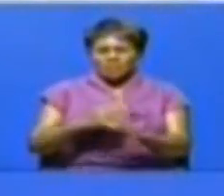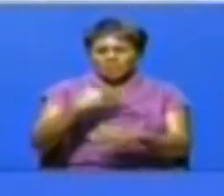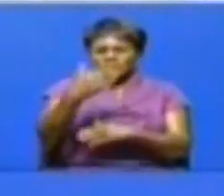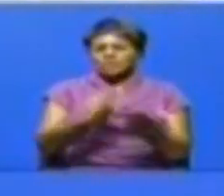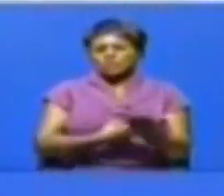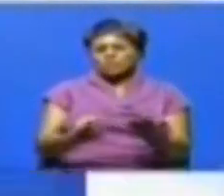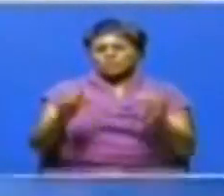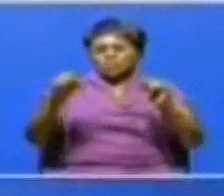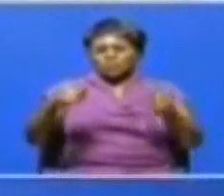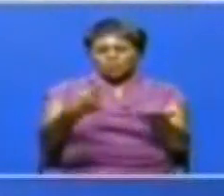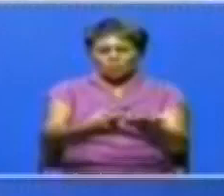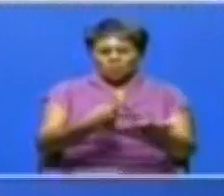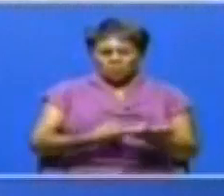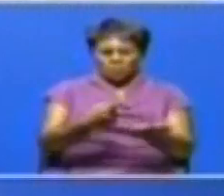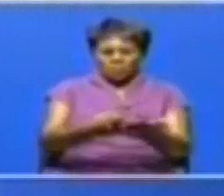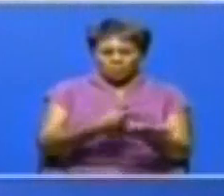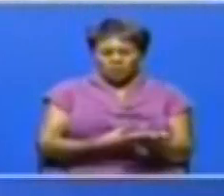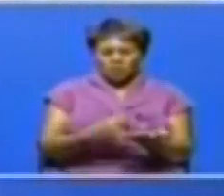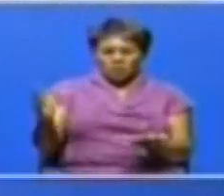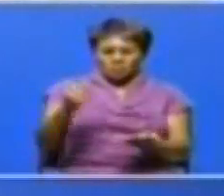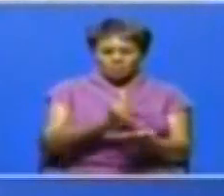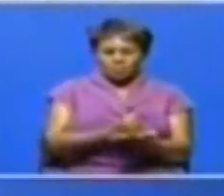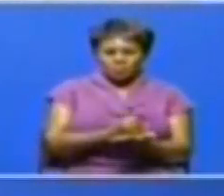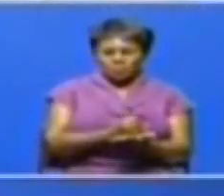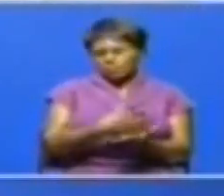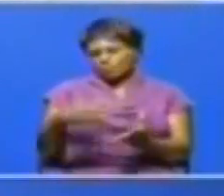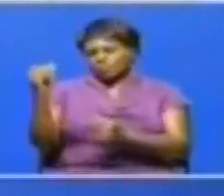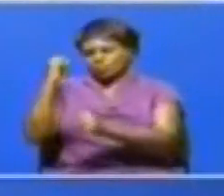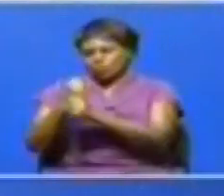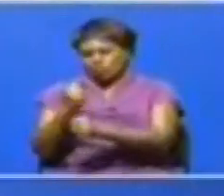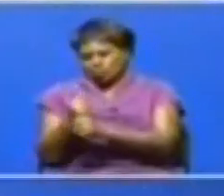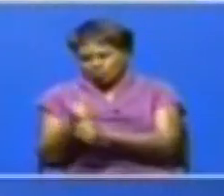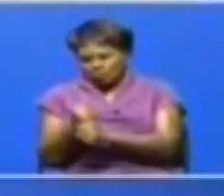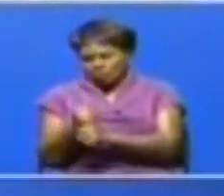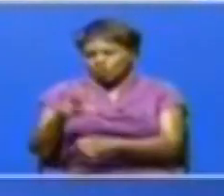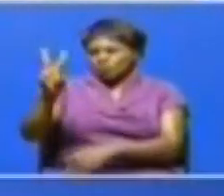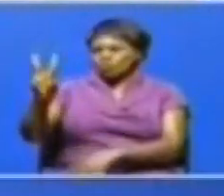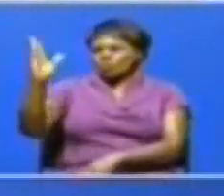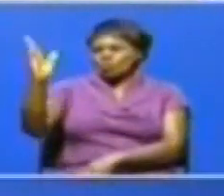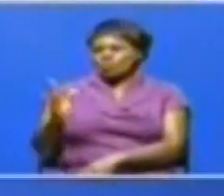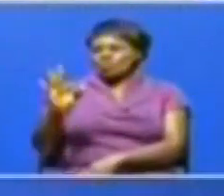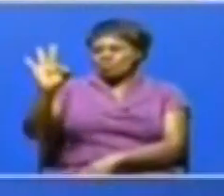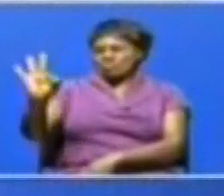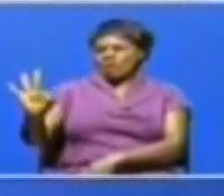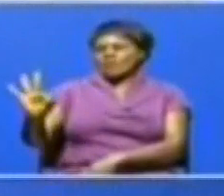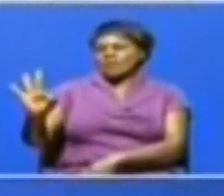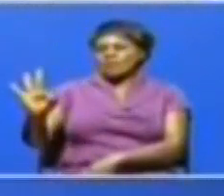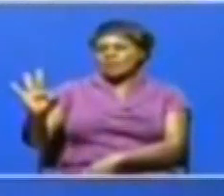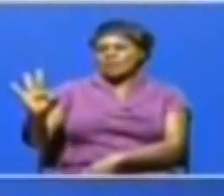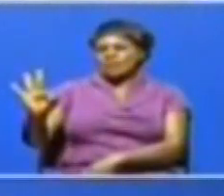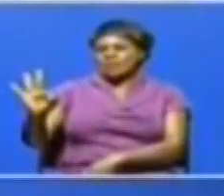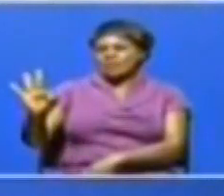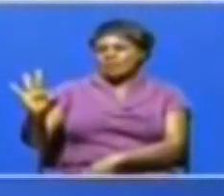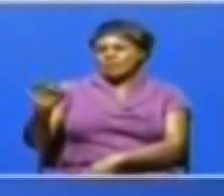wanaweza discuss and nominate those people, waende huko Arusha wafanye hiyo kazi hiyo. Hii mambo ya two-thirds ni swala ilikuwa